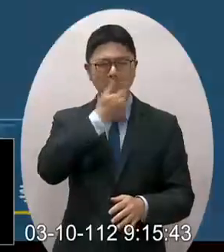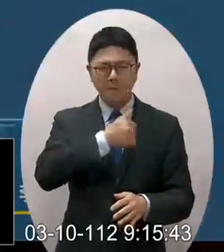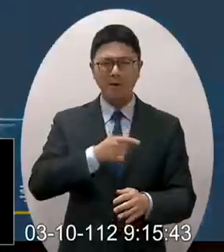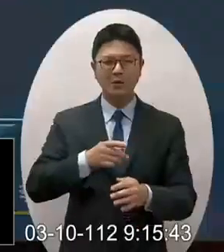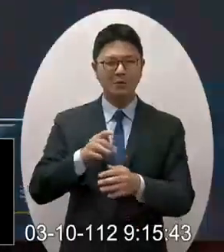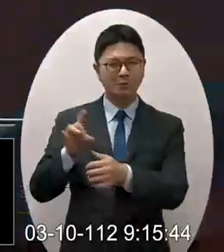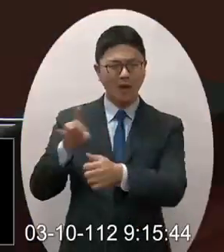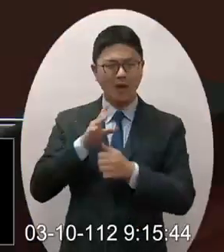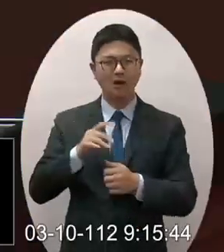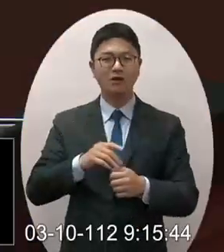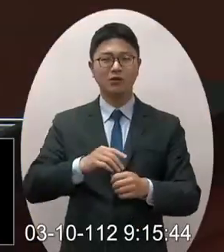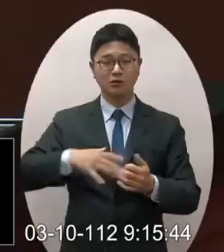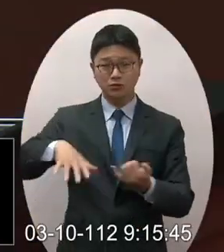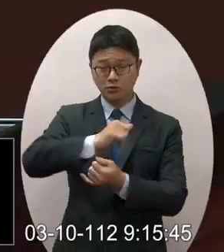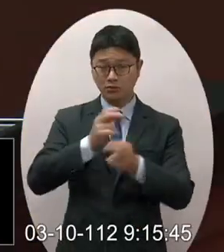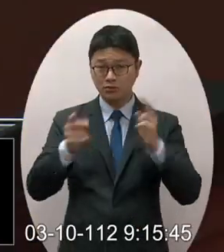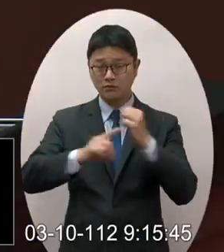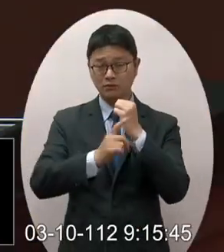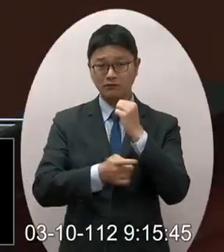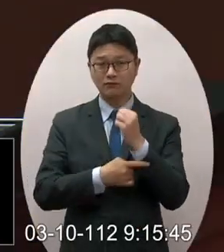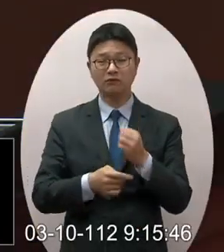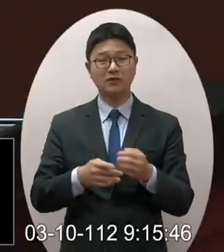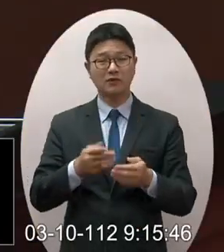吗？拜托，傲慢